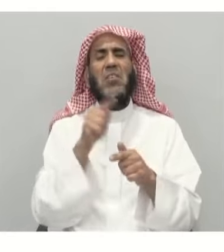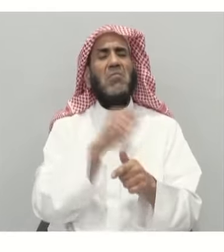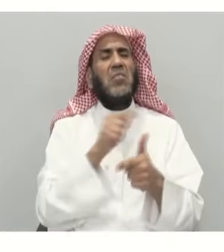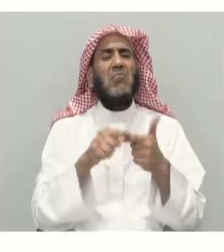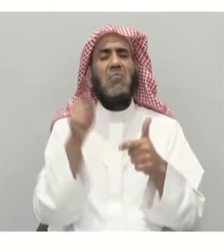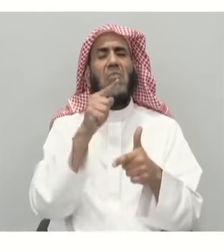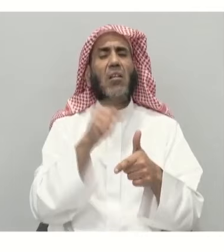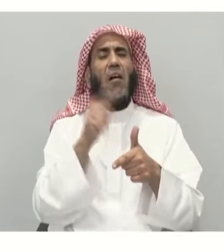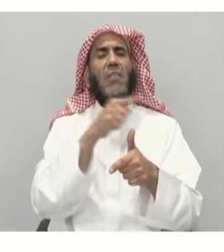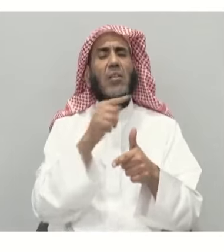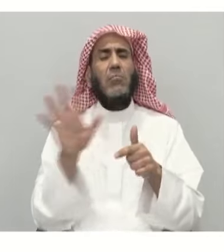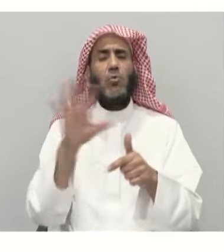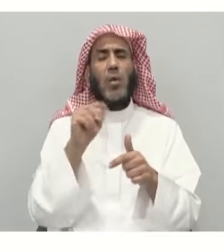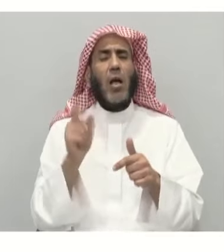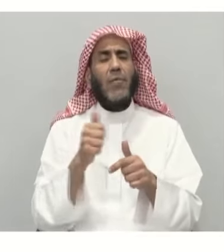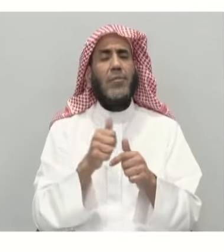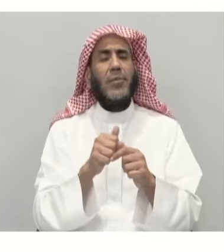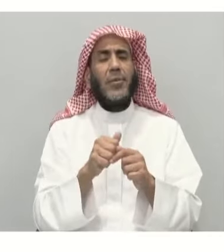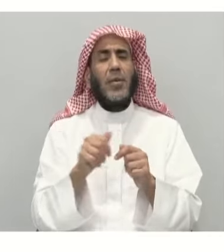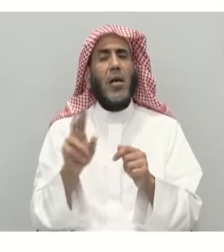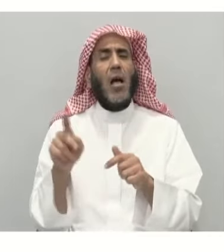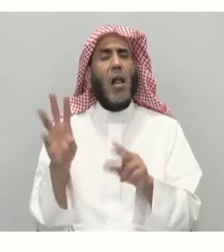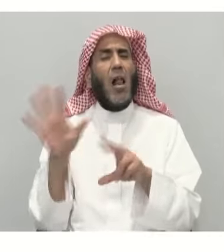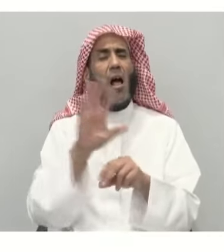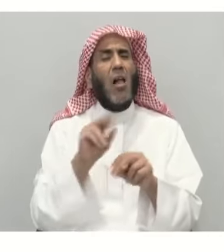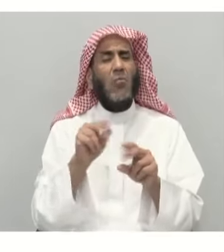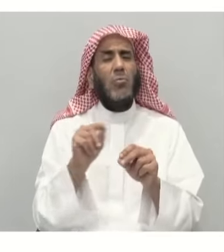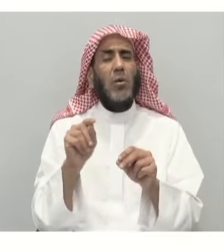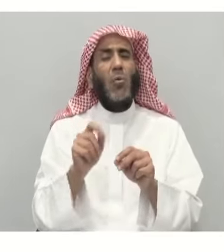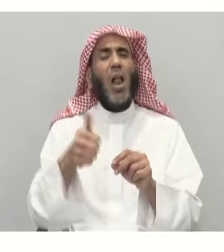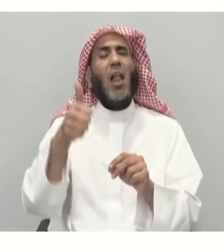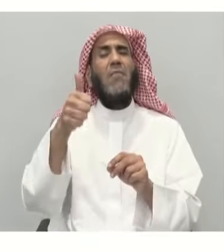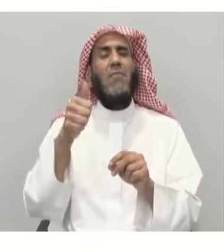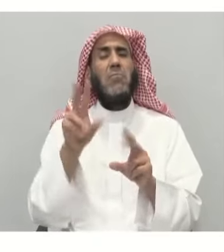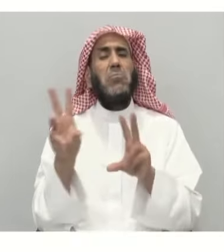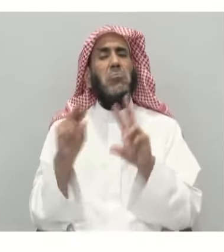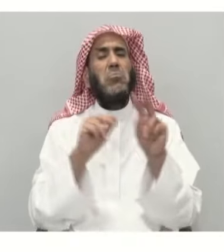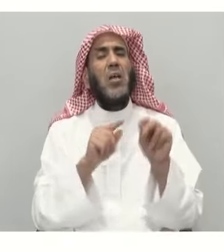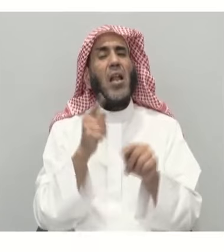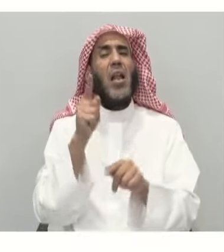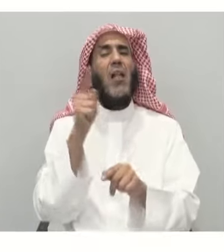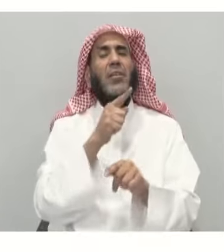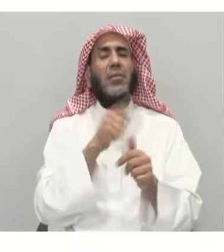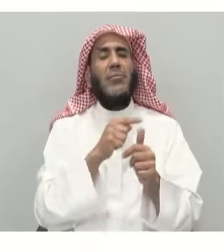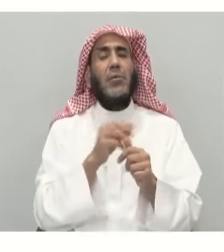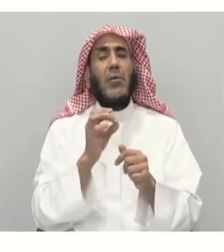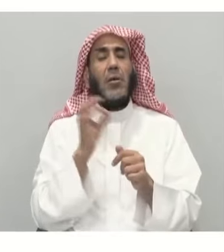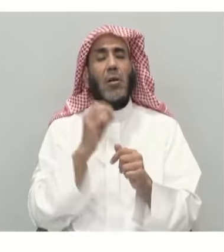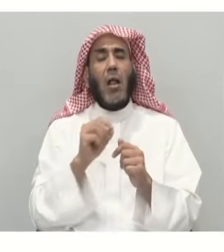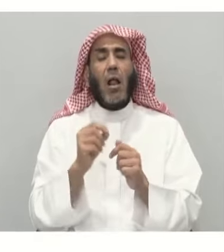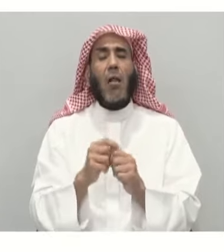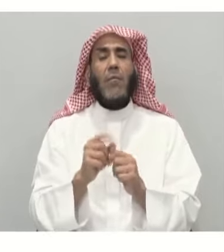الحركه التي تشبه الحرف او الحرف يشبه الالف كما ترى بناء على قولنا